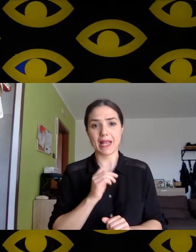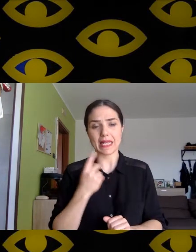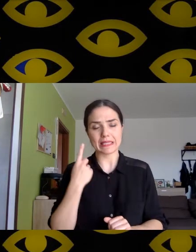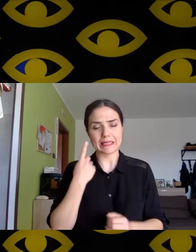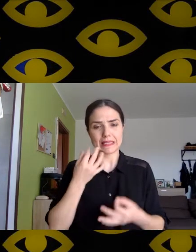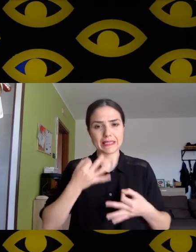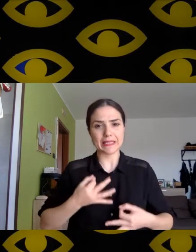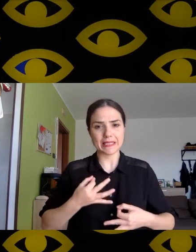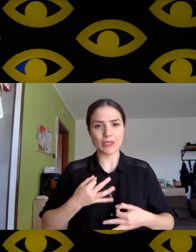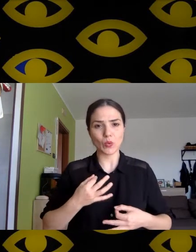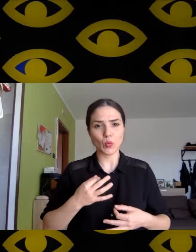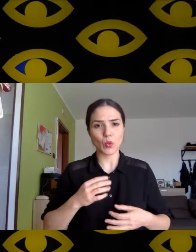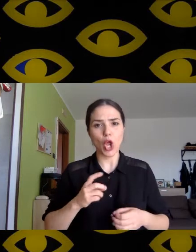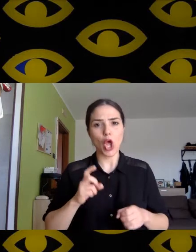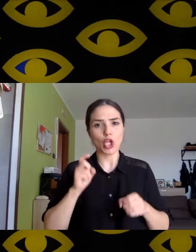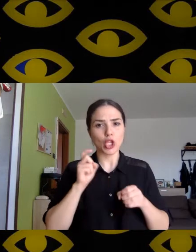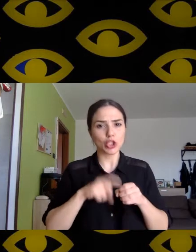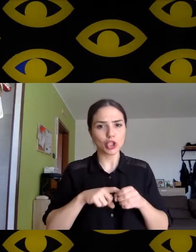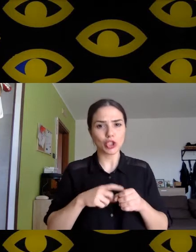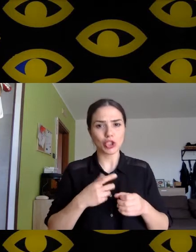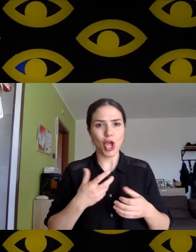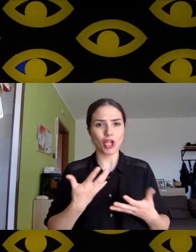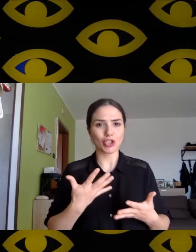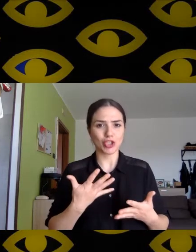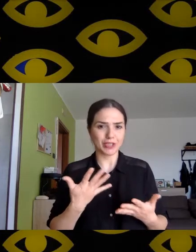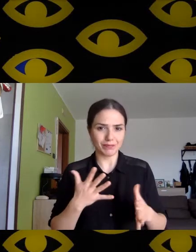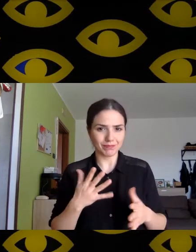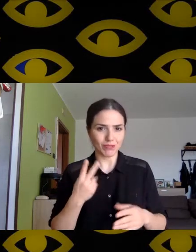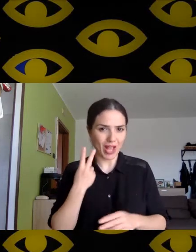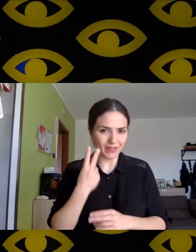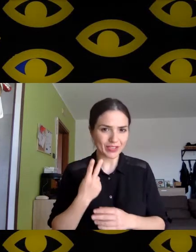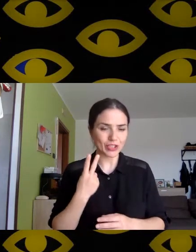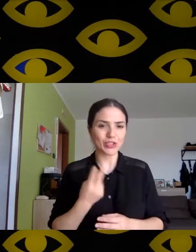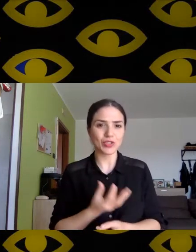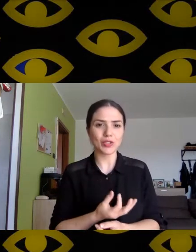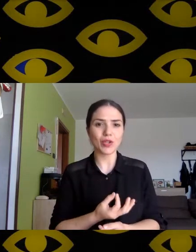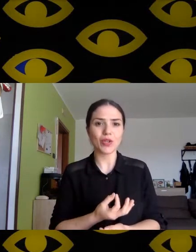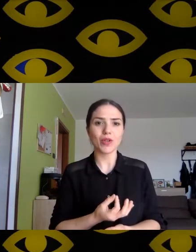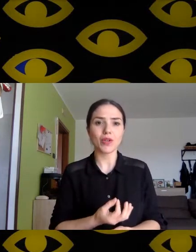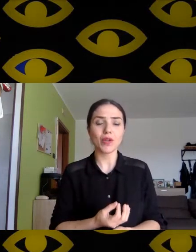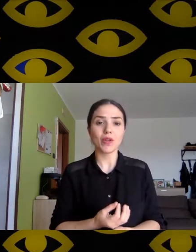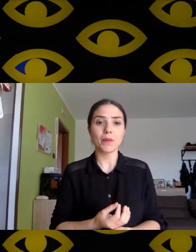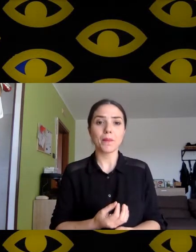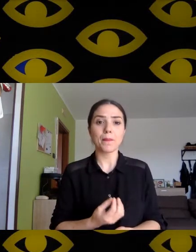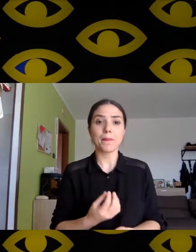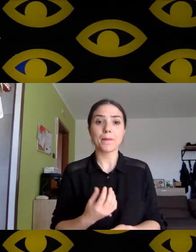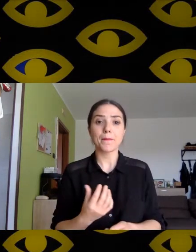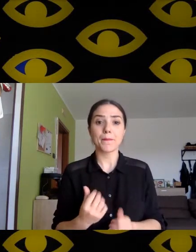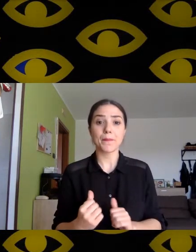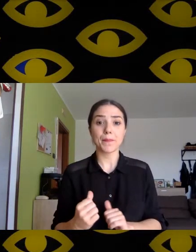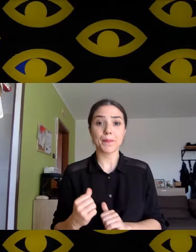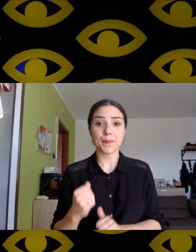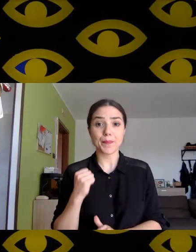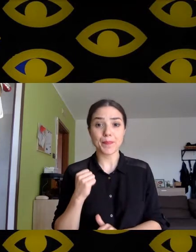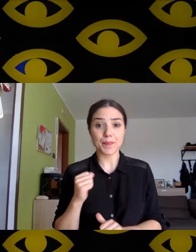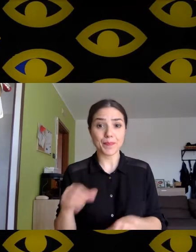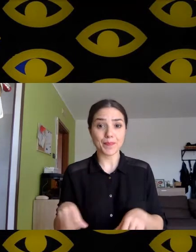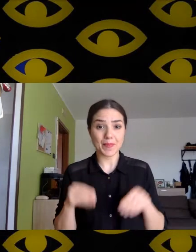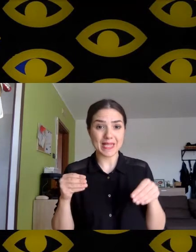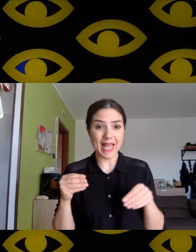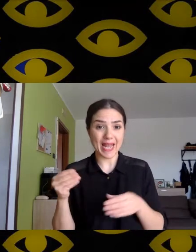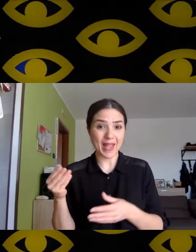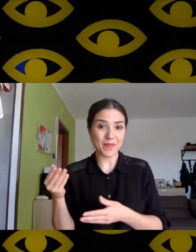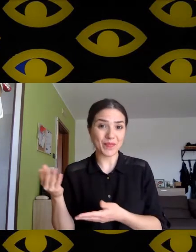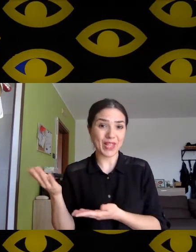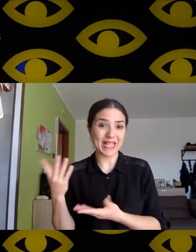che tutto accada secondo i piani, e perché prima di introdurvi questa nostra ospite, che lo ripeto